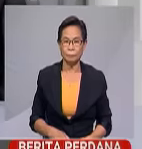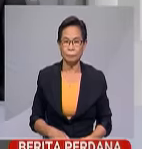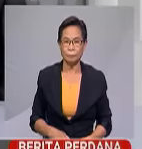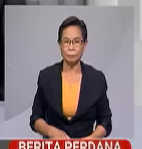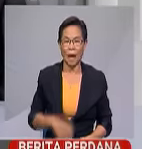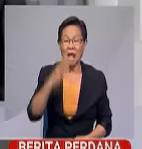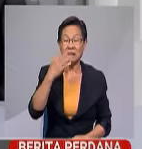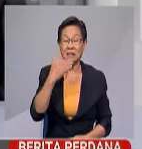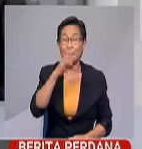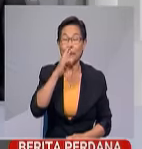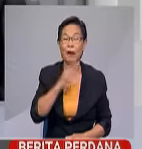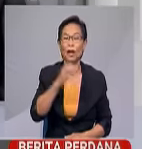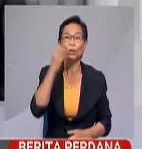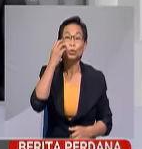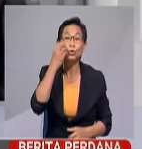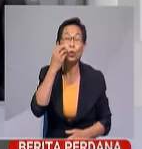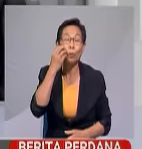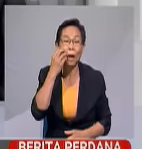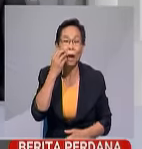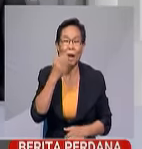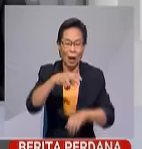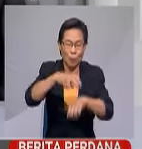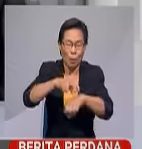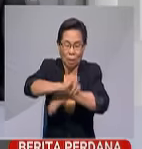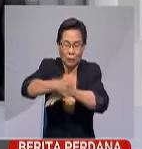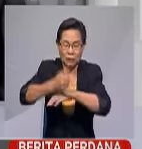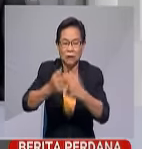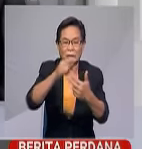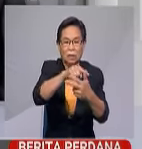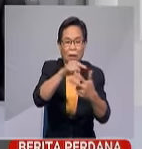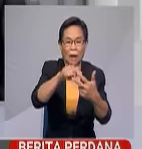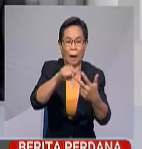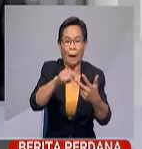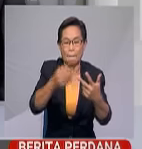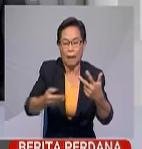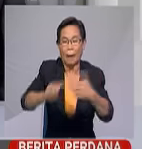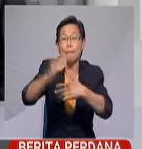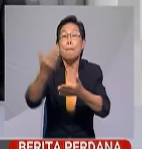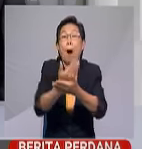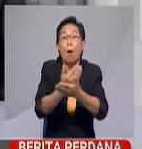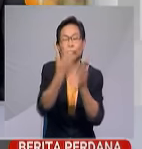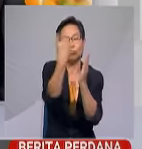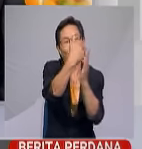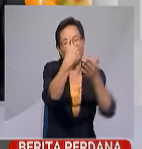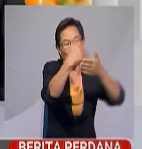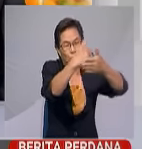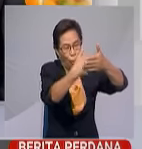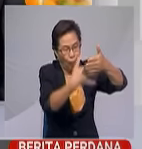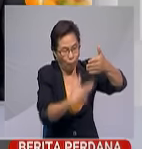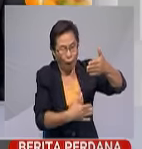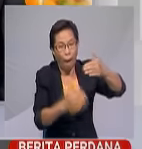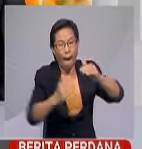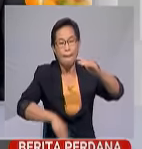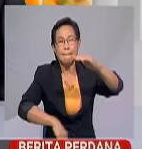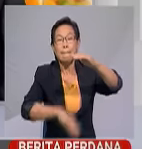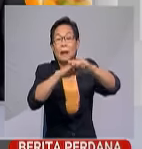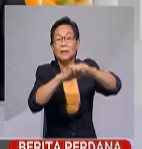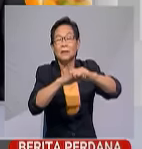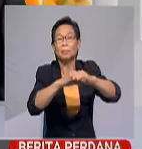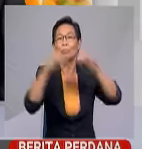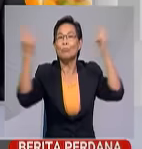Cili merah, tomato dan ubi kentang import. 3 barangan baharu itu telah disenaraikan dalam skim harga maksimum musim